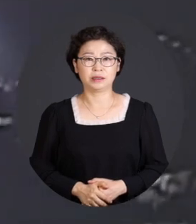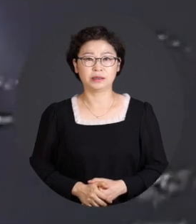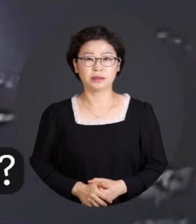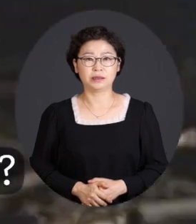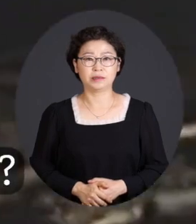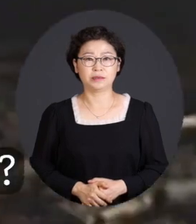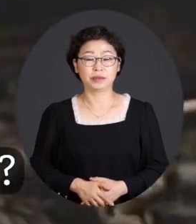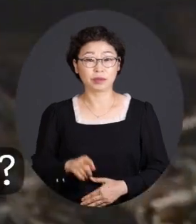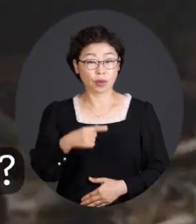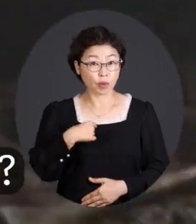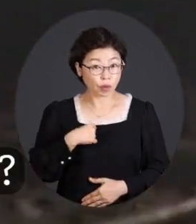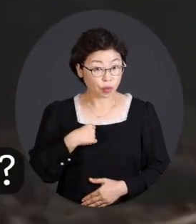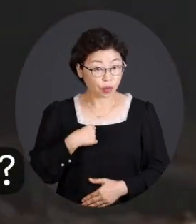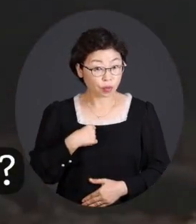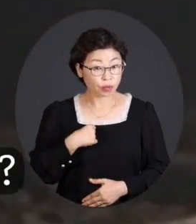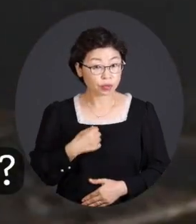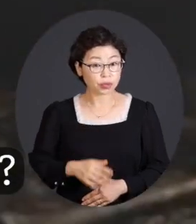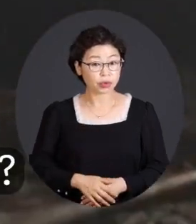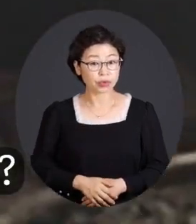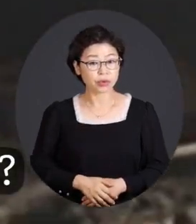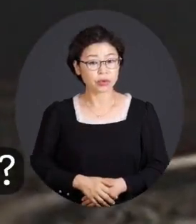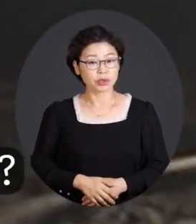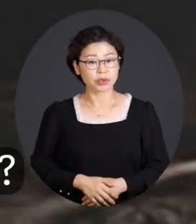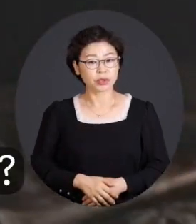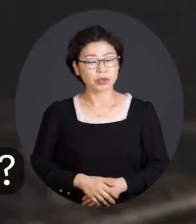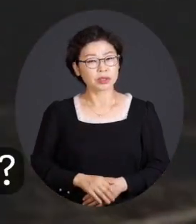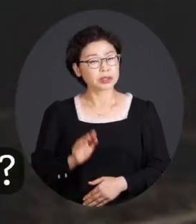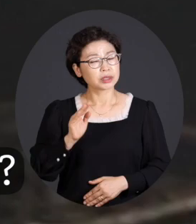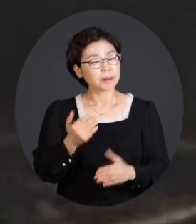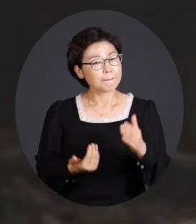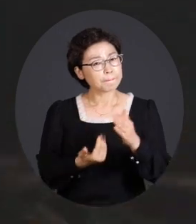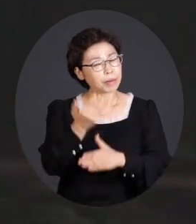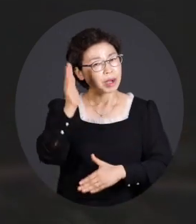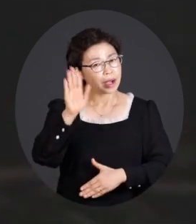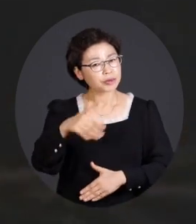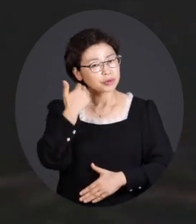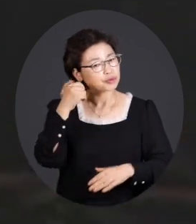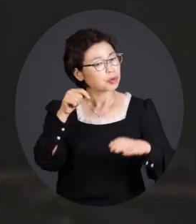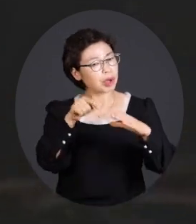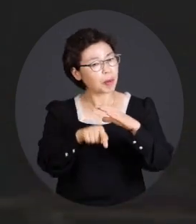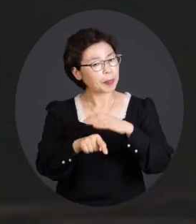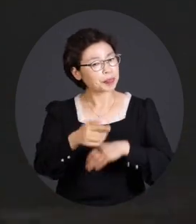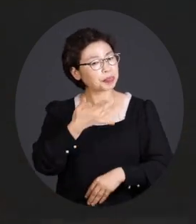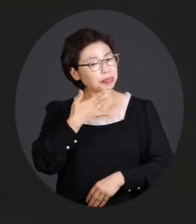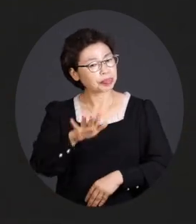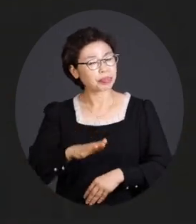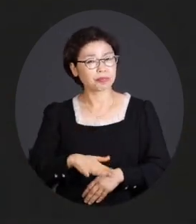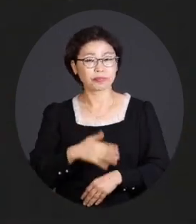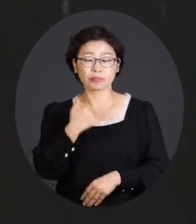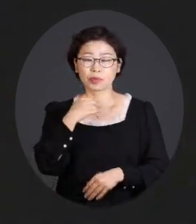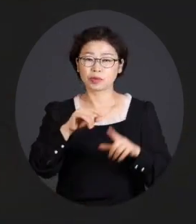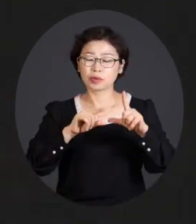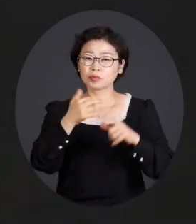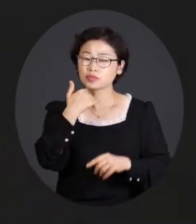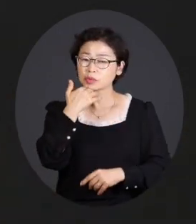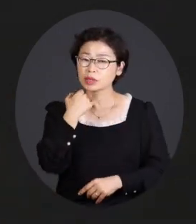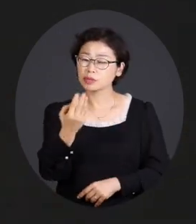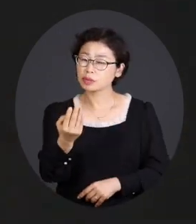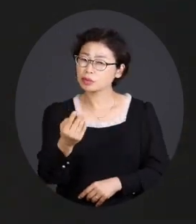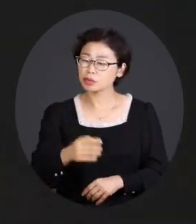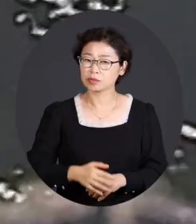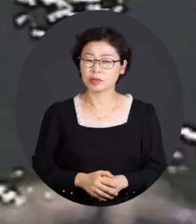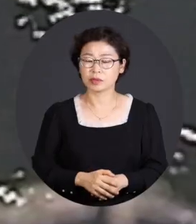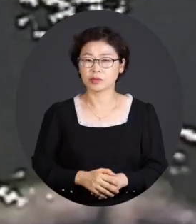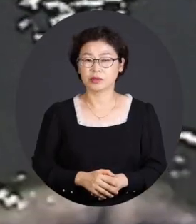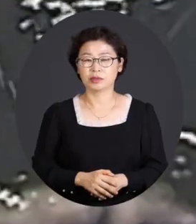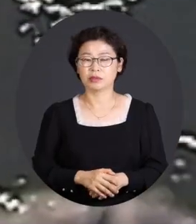그건 옷인가요? 이 그러면 전년도가 여기 들어와지를 않았다는 들어오진 않았다는 얘기죠. 대체적으로 연령층이 어떻습니까?